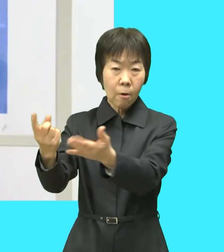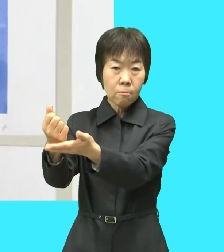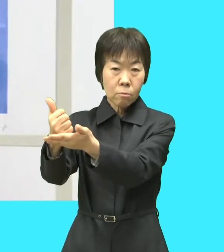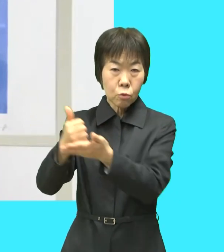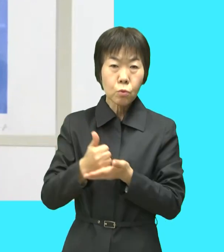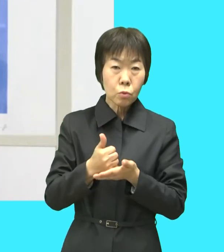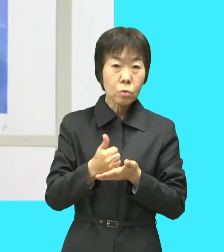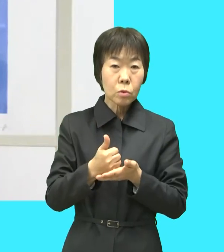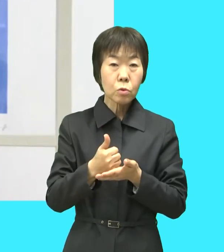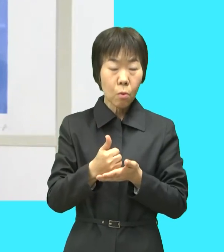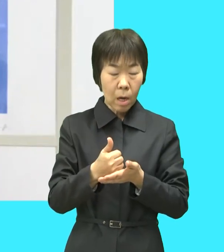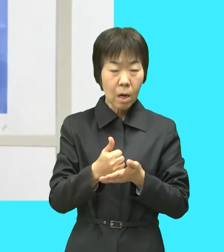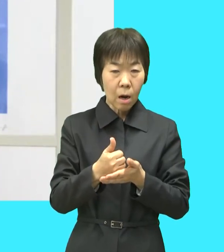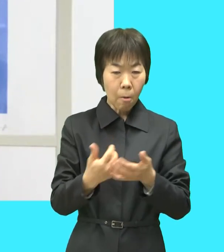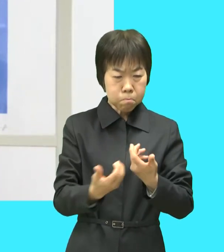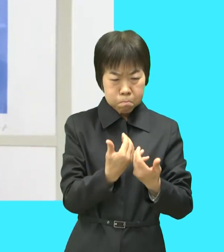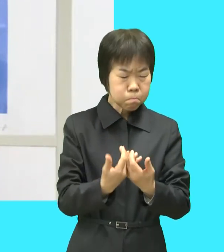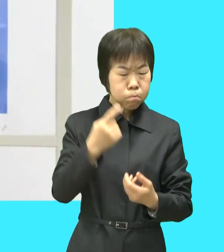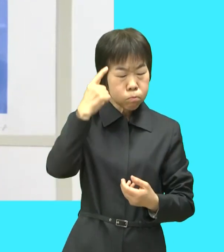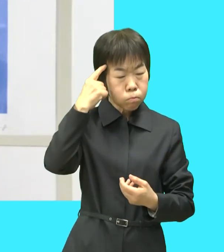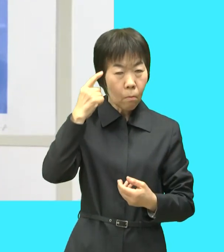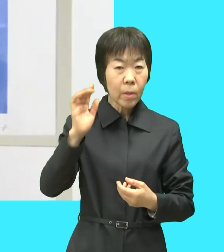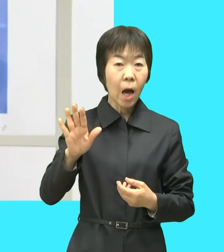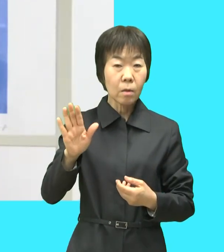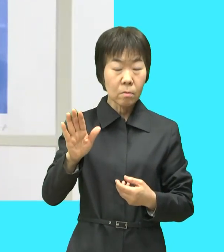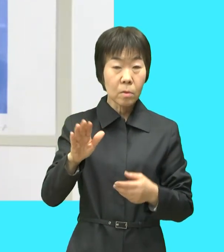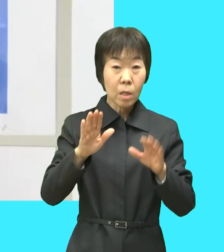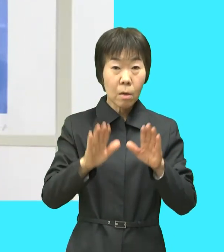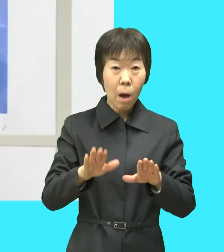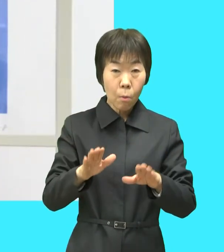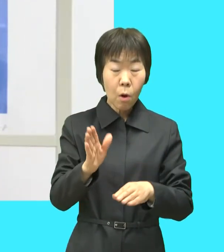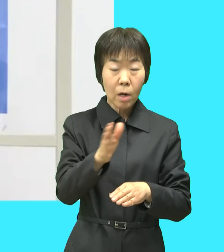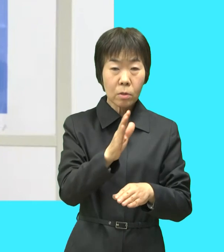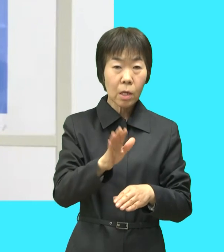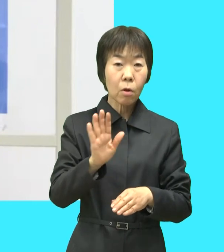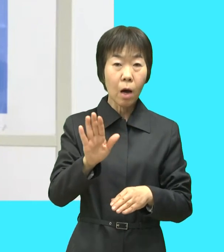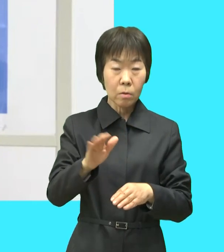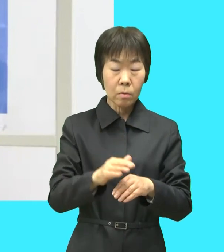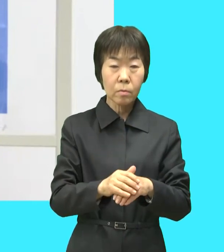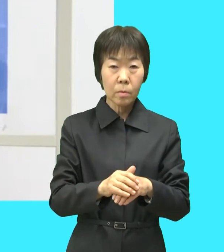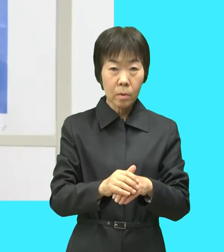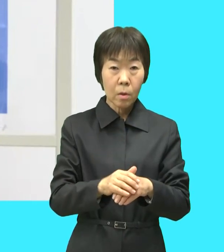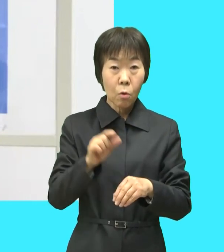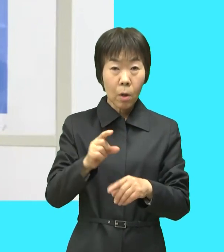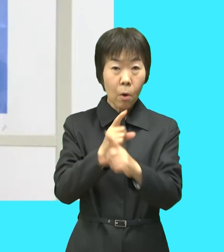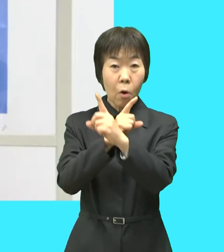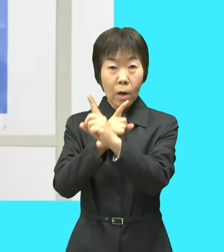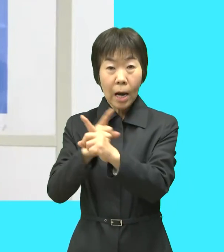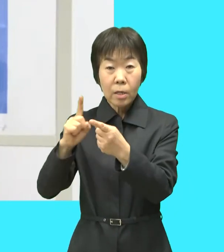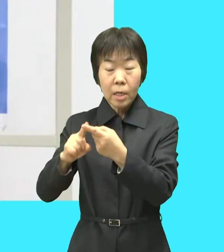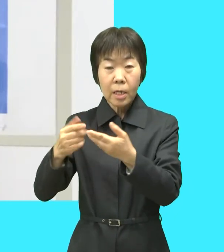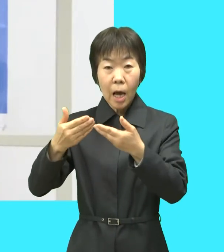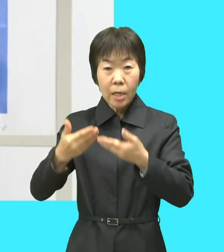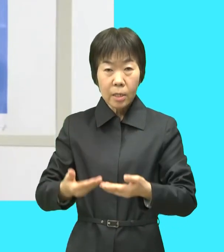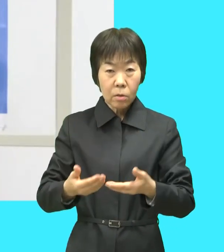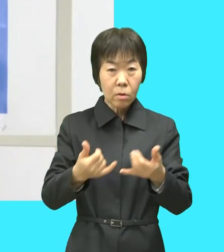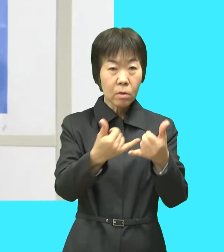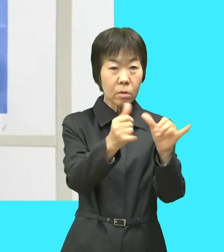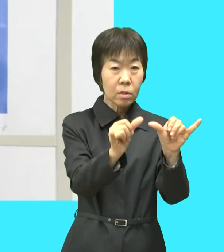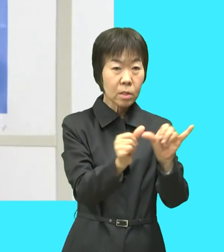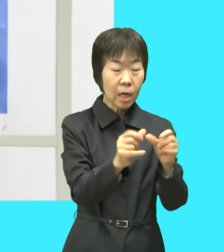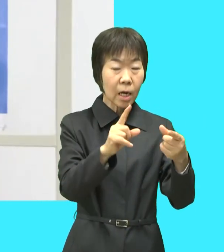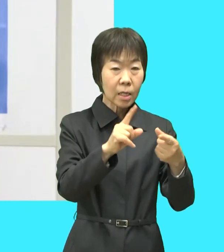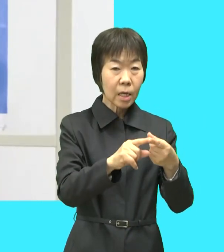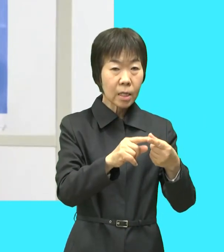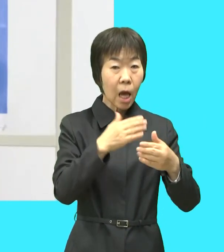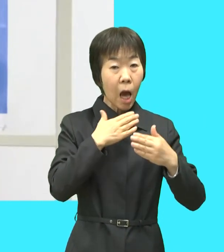感がありましたし、今でもある程度あると思います。で、これも科学的安全と社会的安心